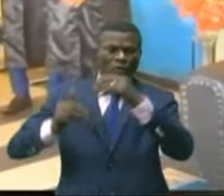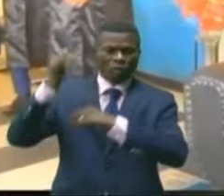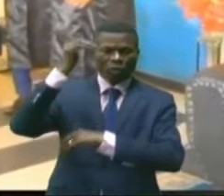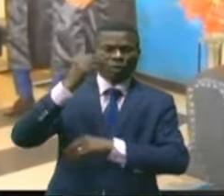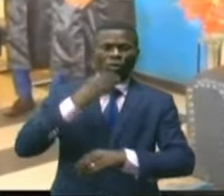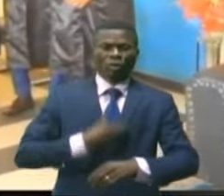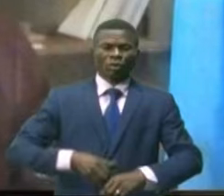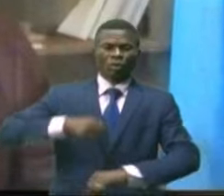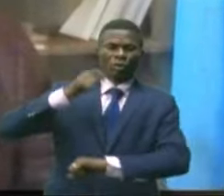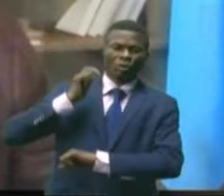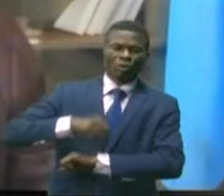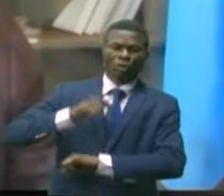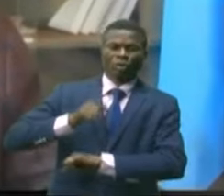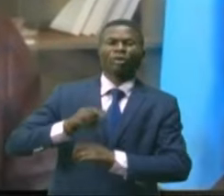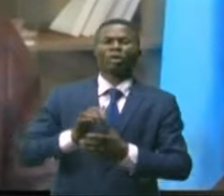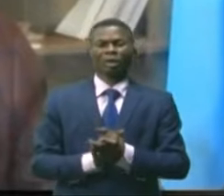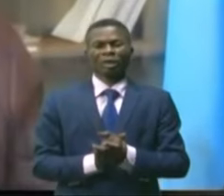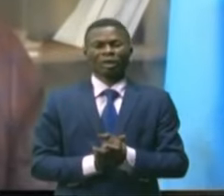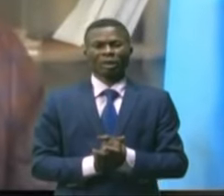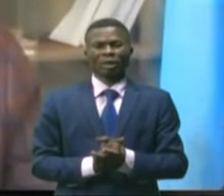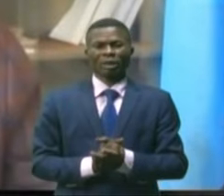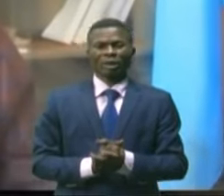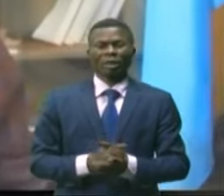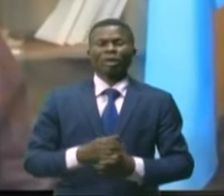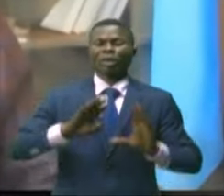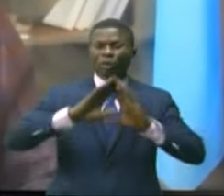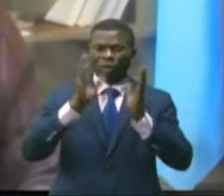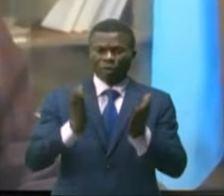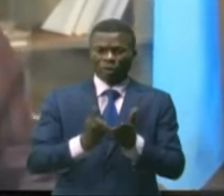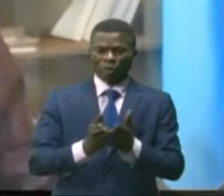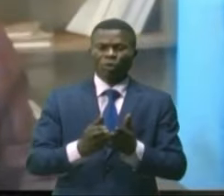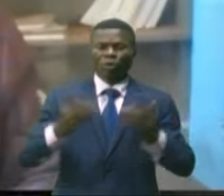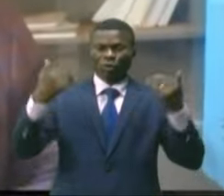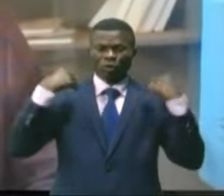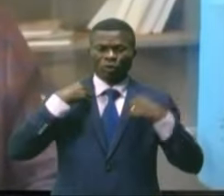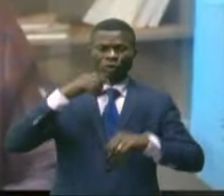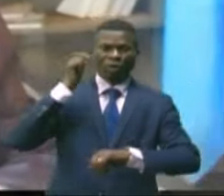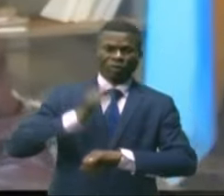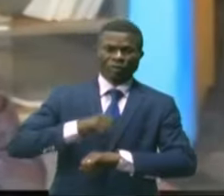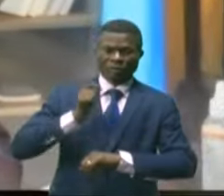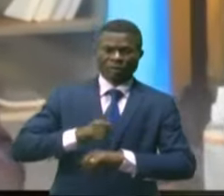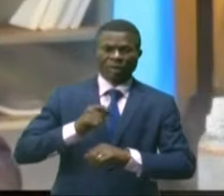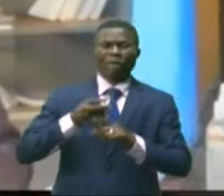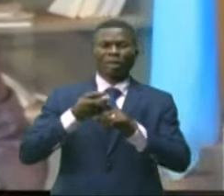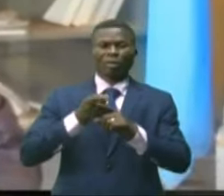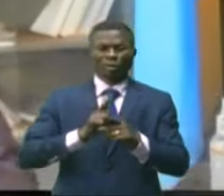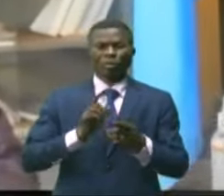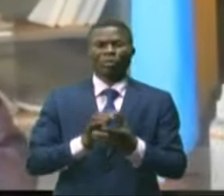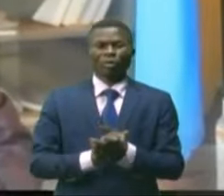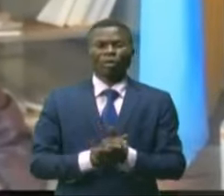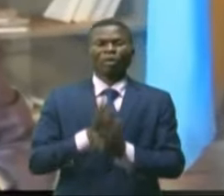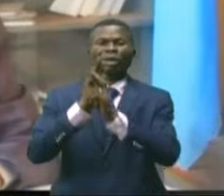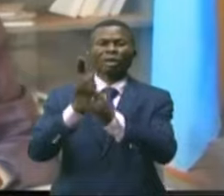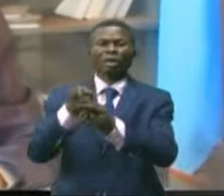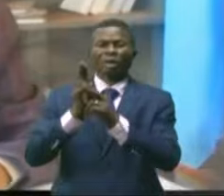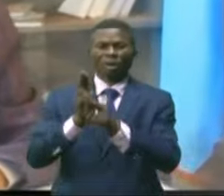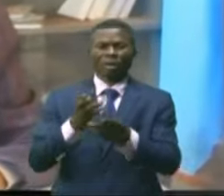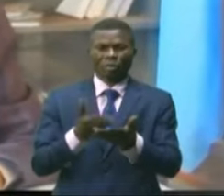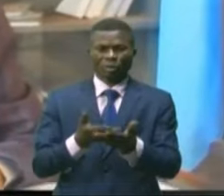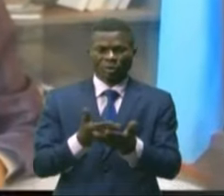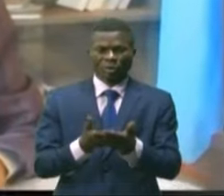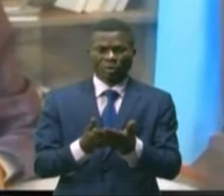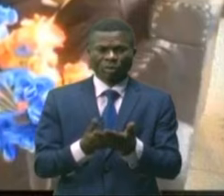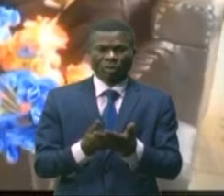magistrature pour tous les magistrats du ministère public du ressort de la cour d'appel